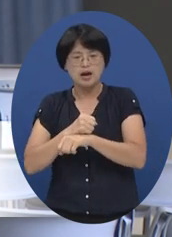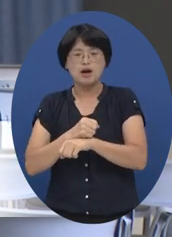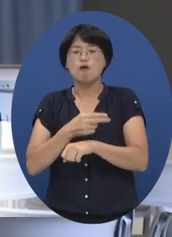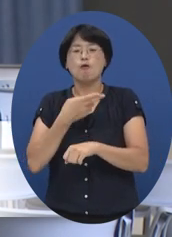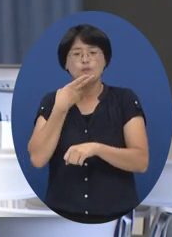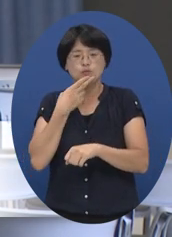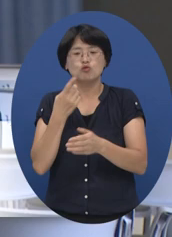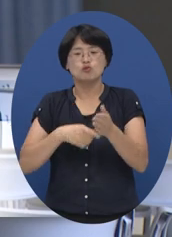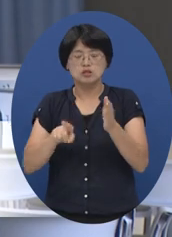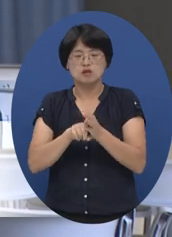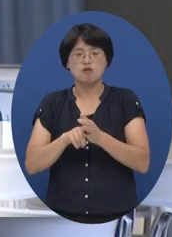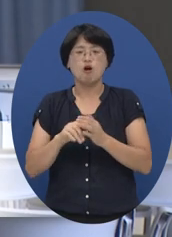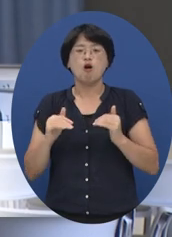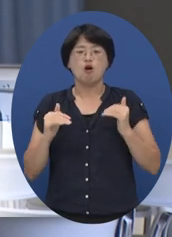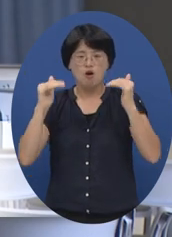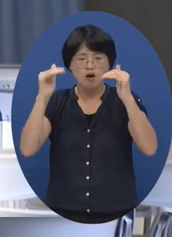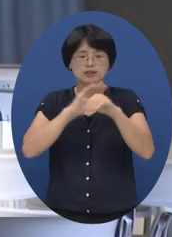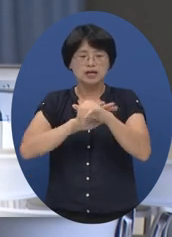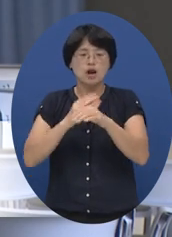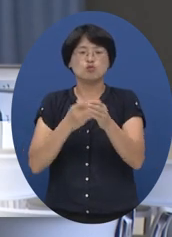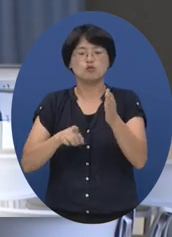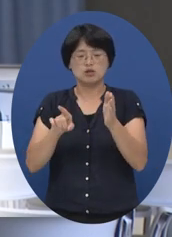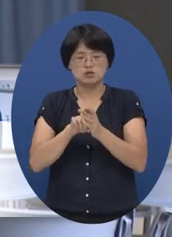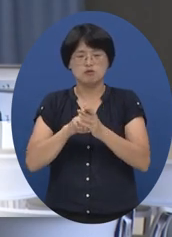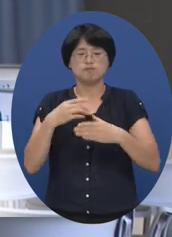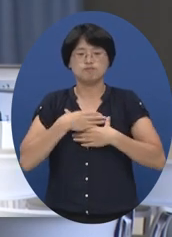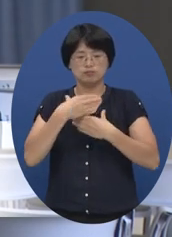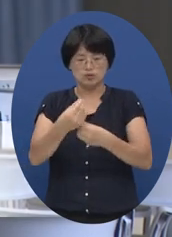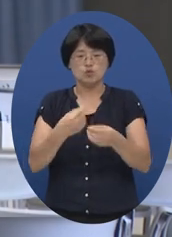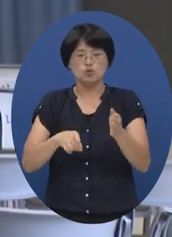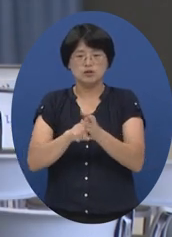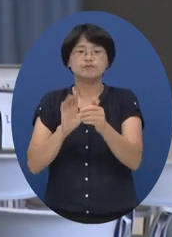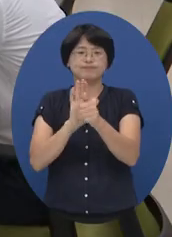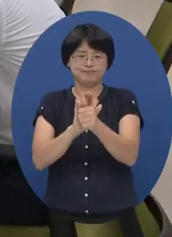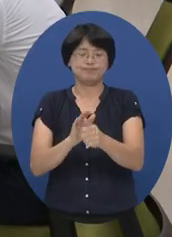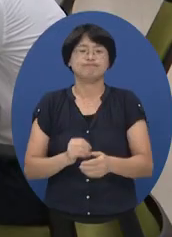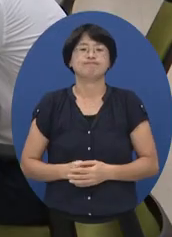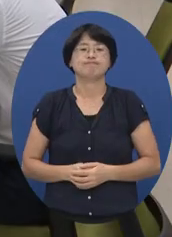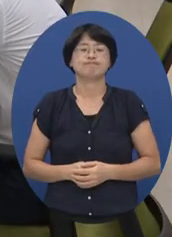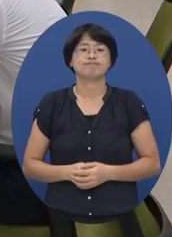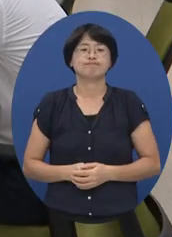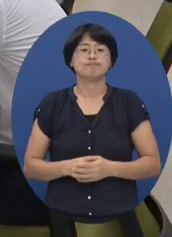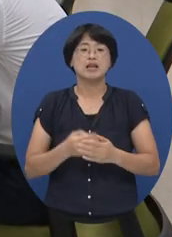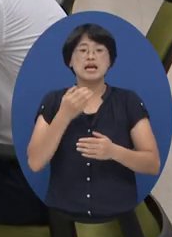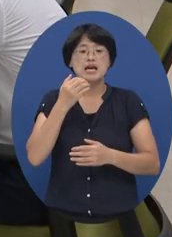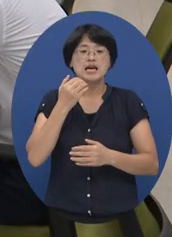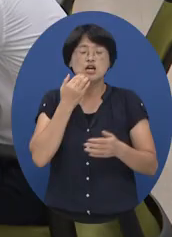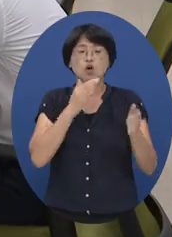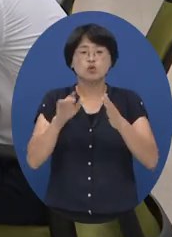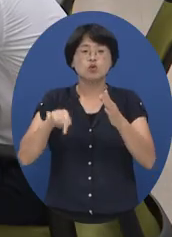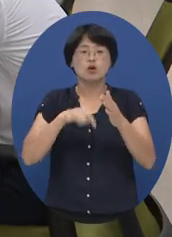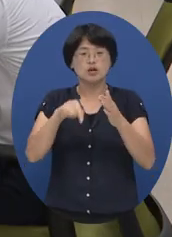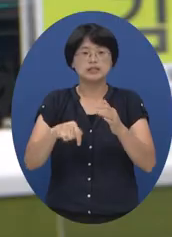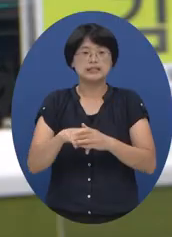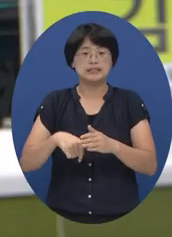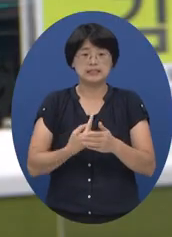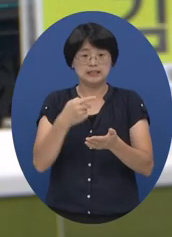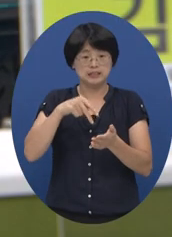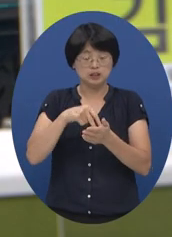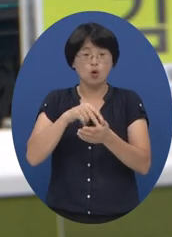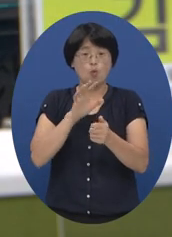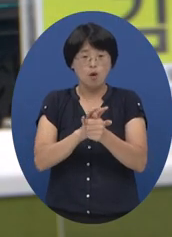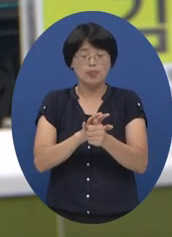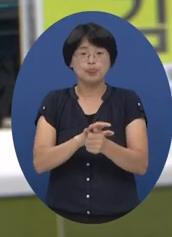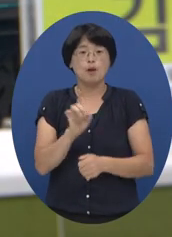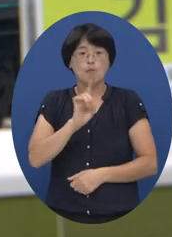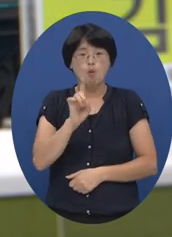성인으로 진입할 수 있도록 안정되게 생활할 수 있도록 지원하려고 합니다. 경기도 내 청소년 자립지원관은 의정부와 군포 등 두